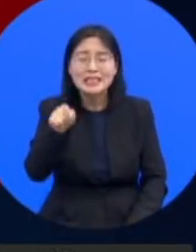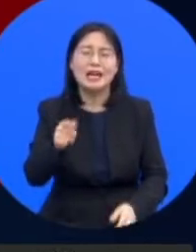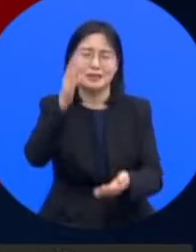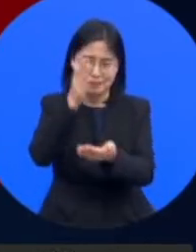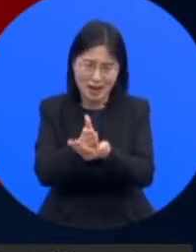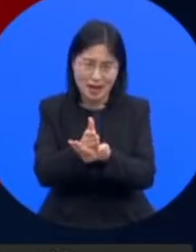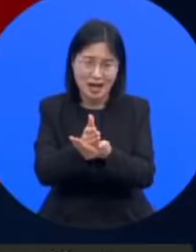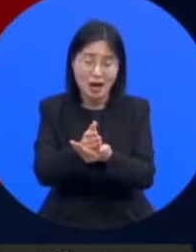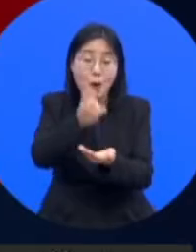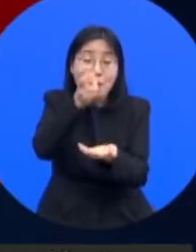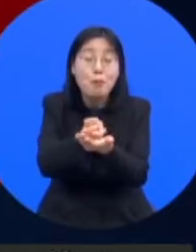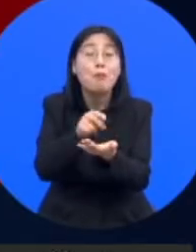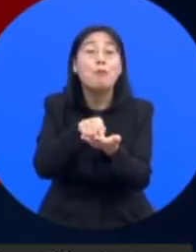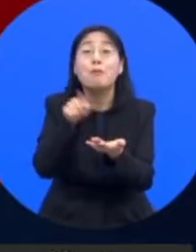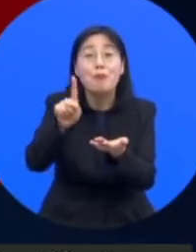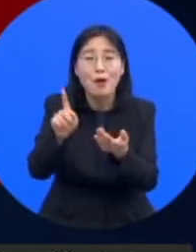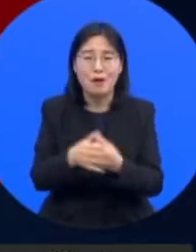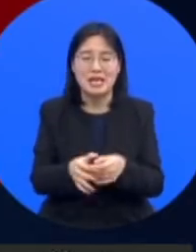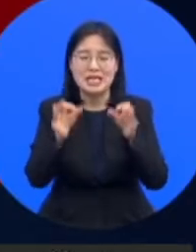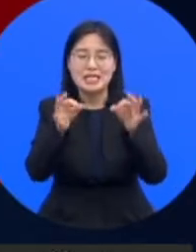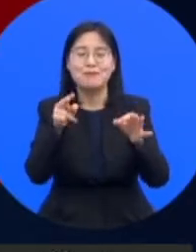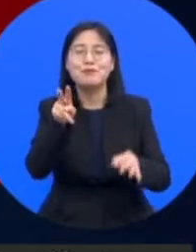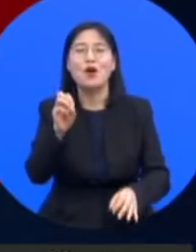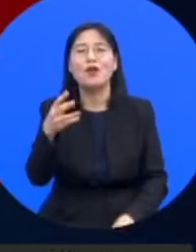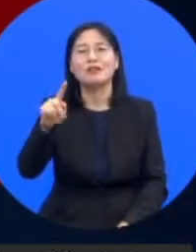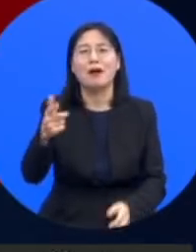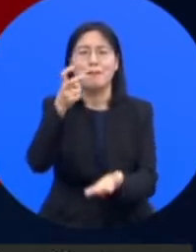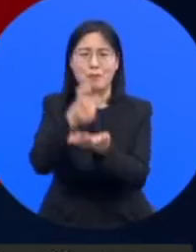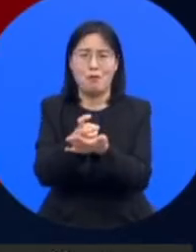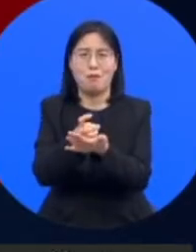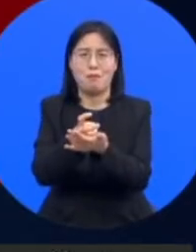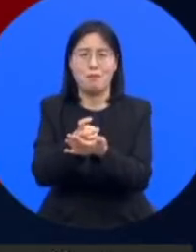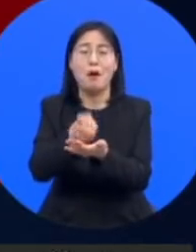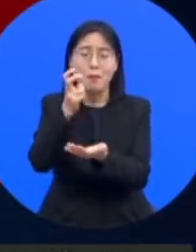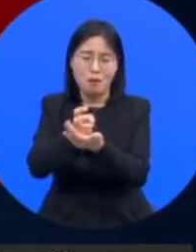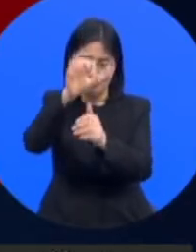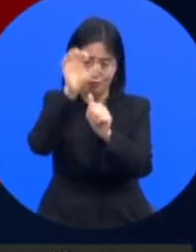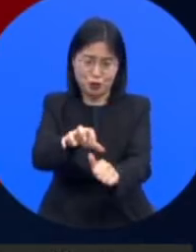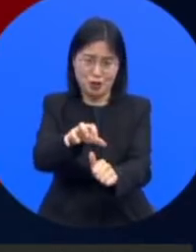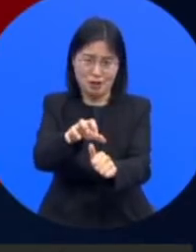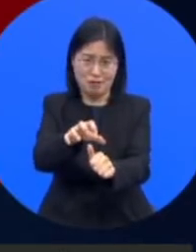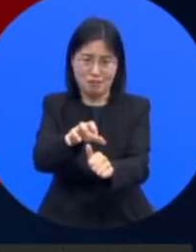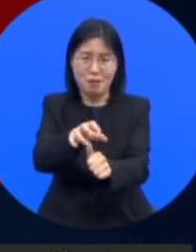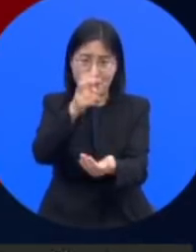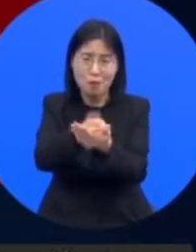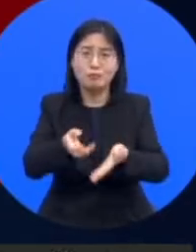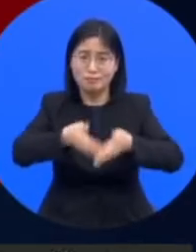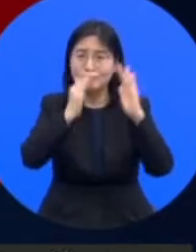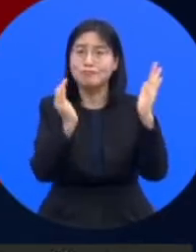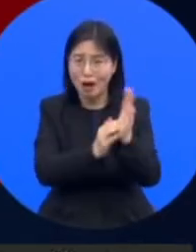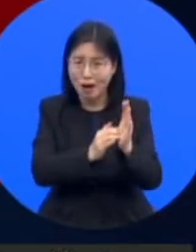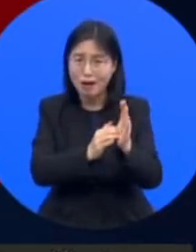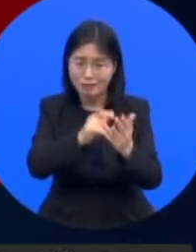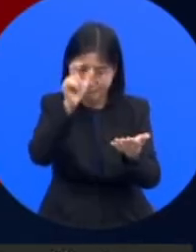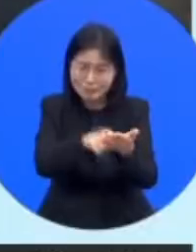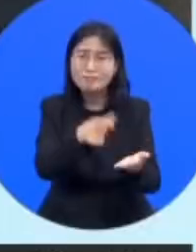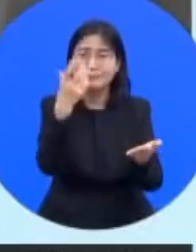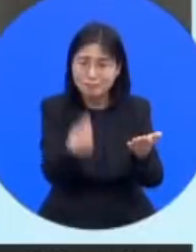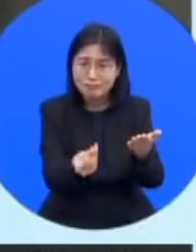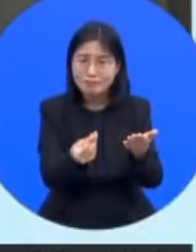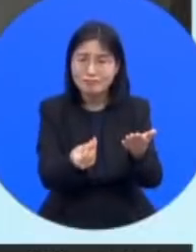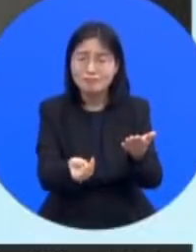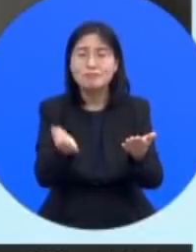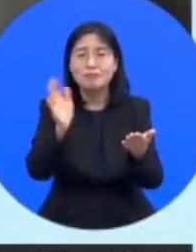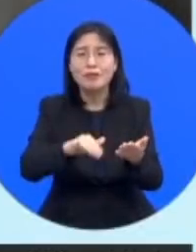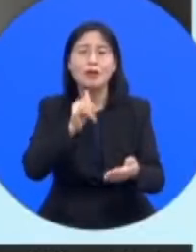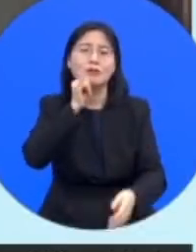김영란 법 이라고 우리가 법을 만들어서 규제를 하려고 하는 법으로 규제를 하기 까지 아 그 정도까지 지금 가고